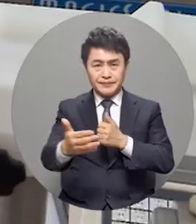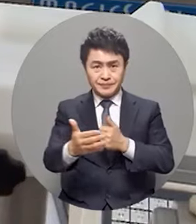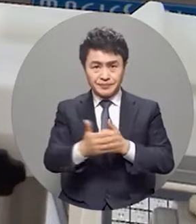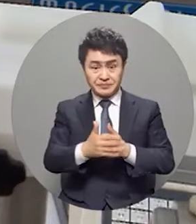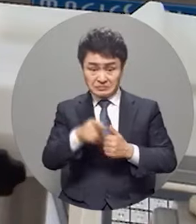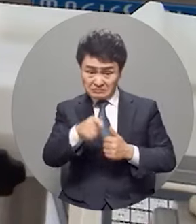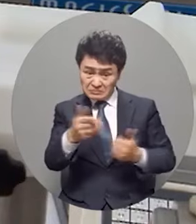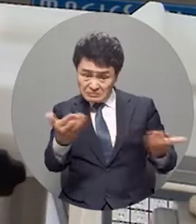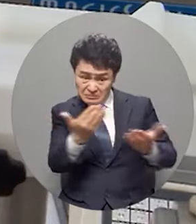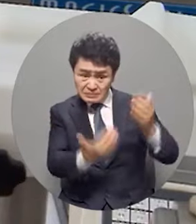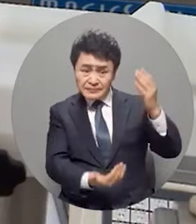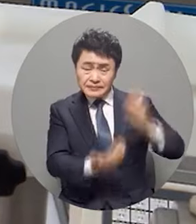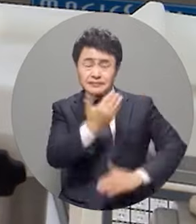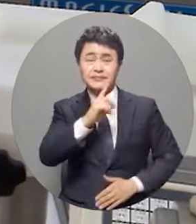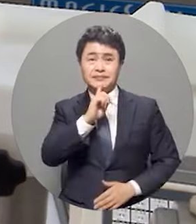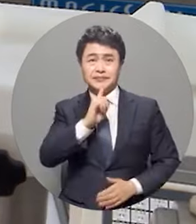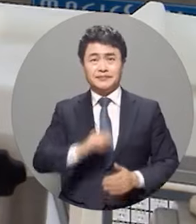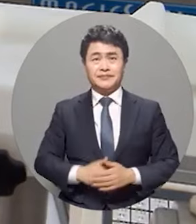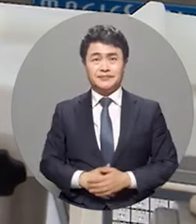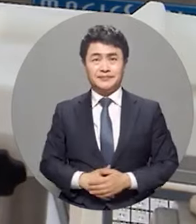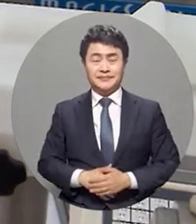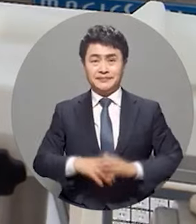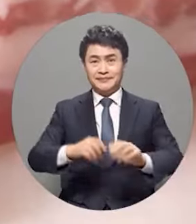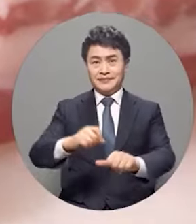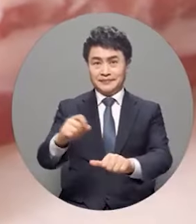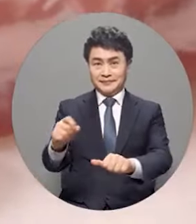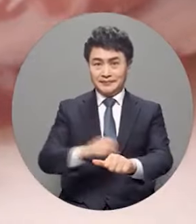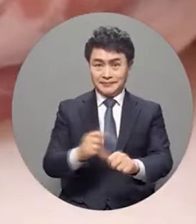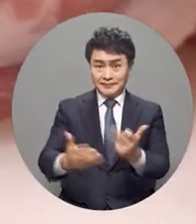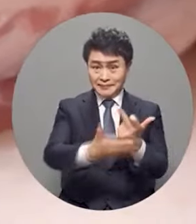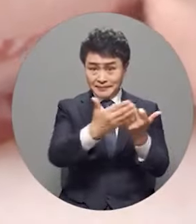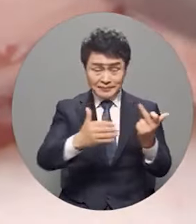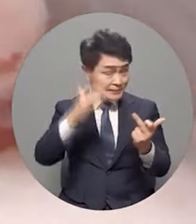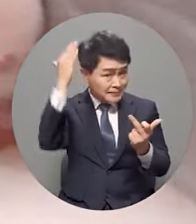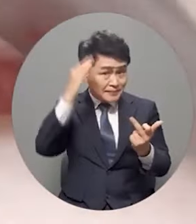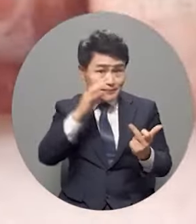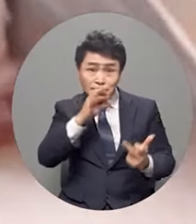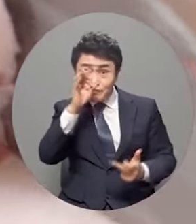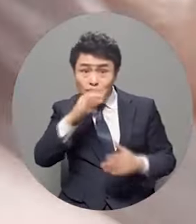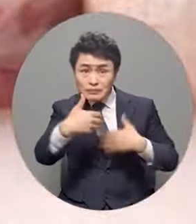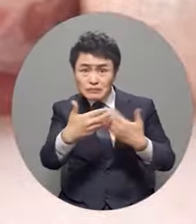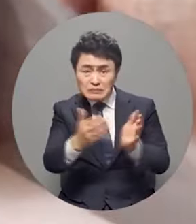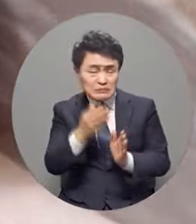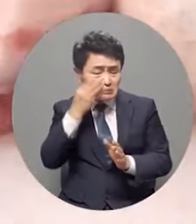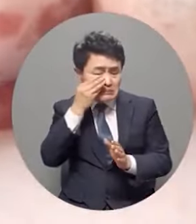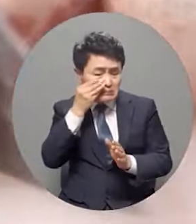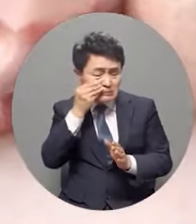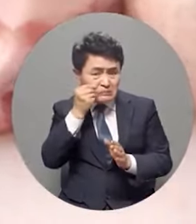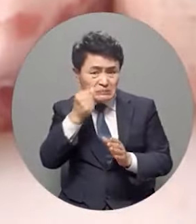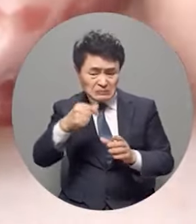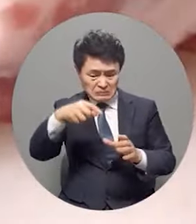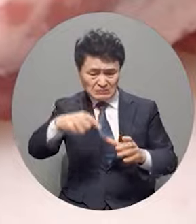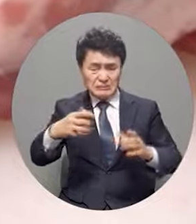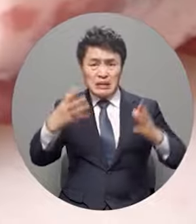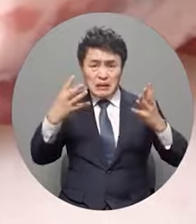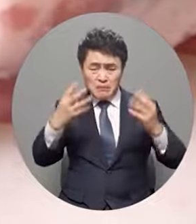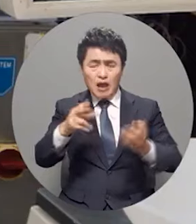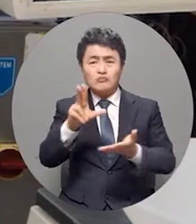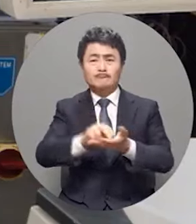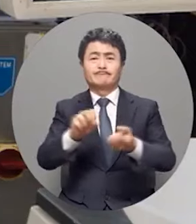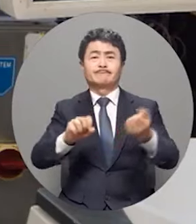이런 일이 벌어진 것입니다. 특히 제주산 흑돼지에 지방이 많은 특징도 논란을